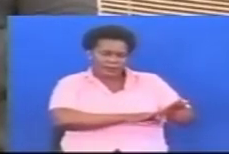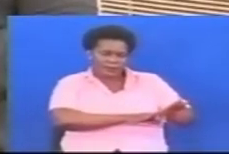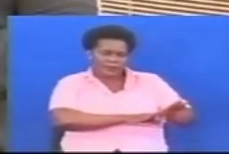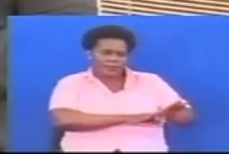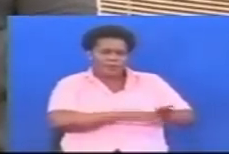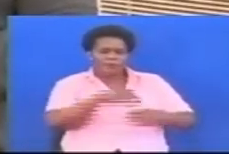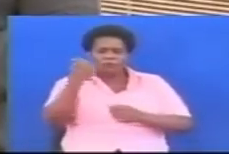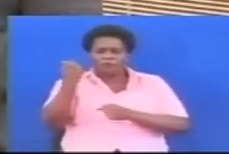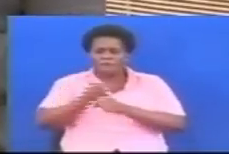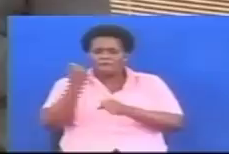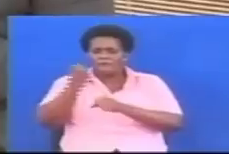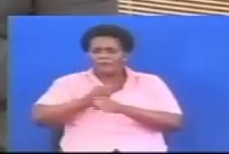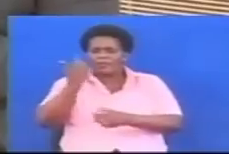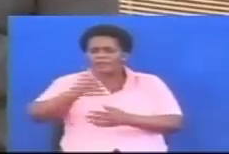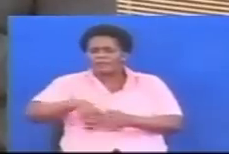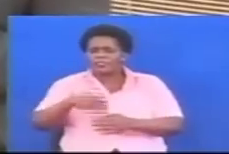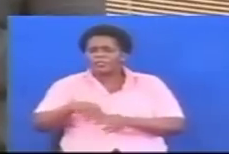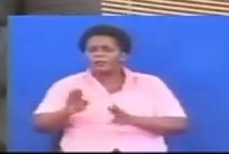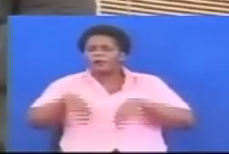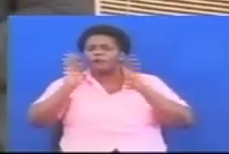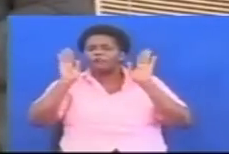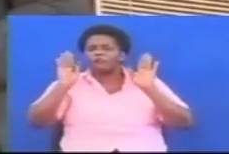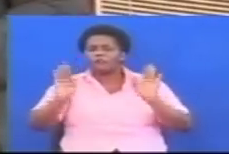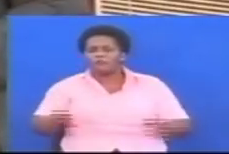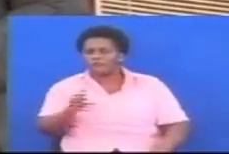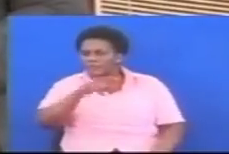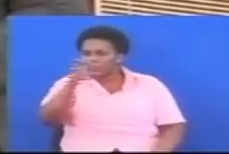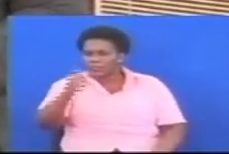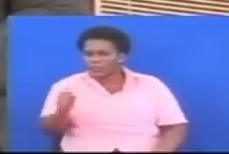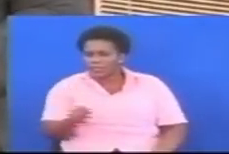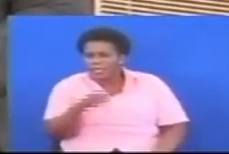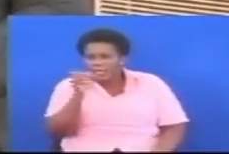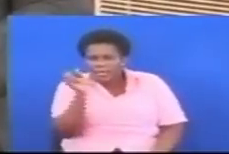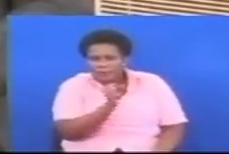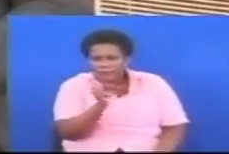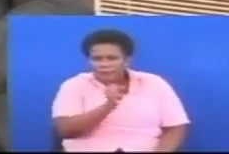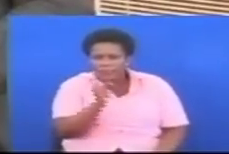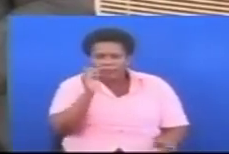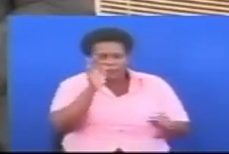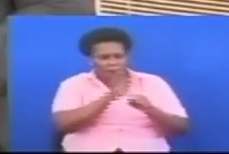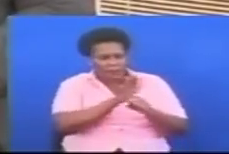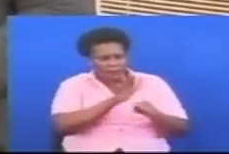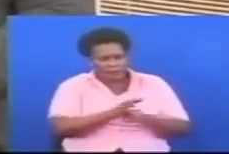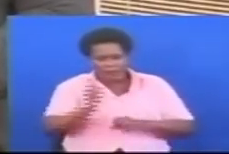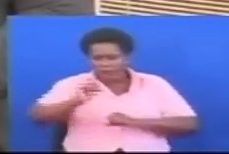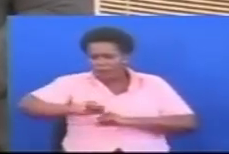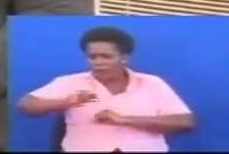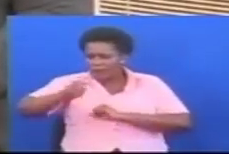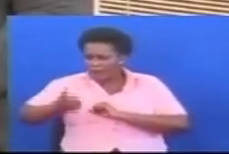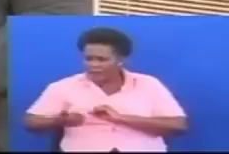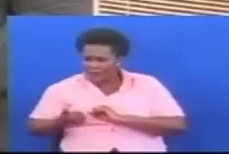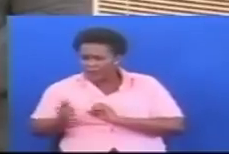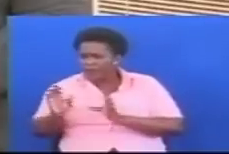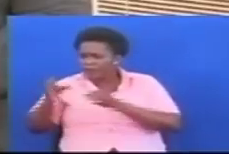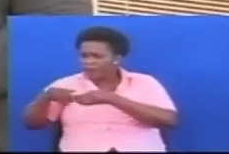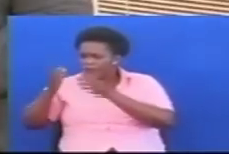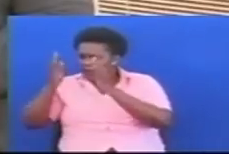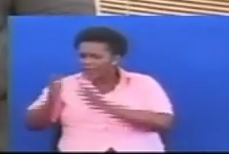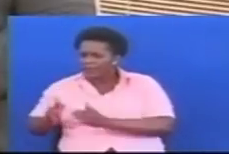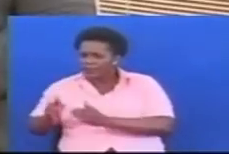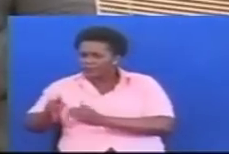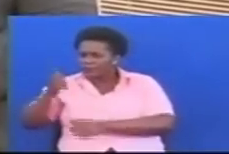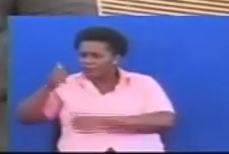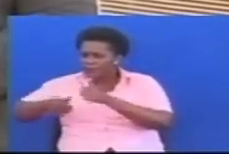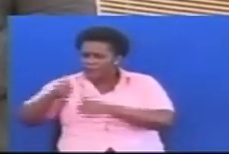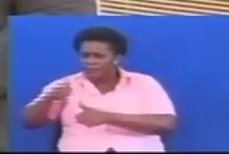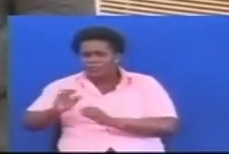Renard Dimengi. Kwa niaba ya kambi rasmi ya upinzani bungeni, tunatoa pole kwa familia, ndugu,